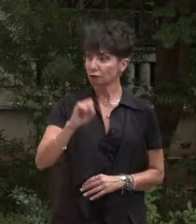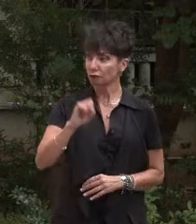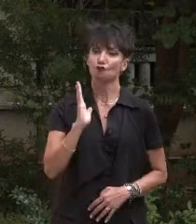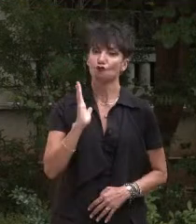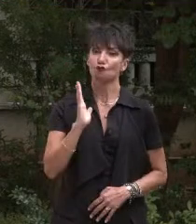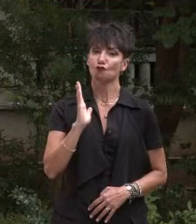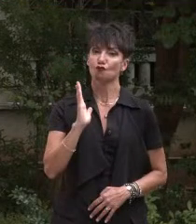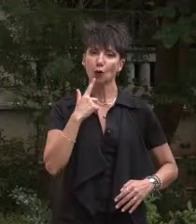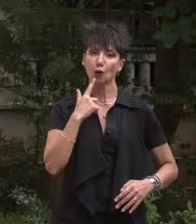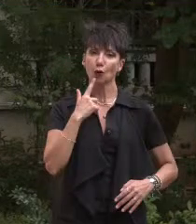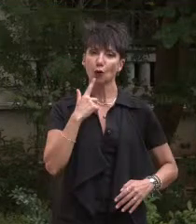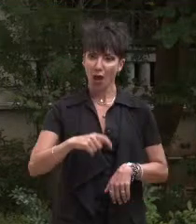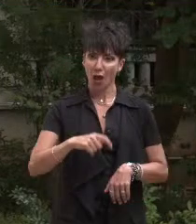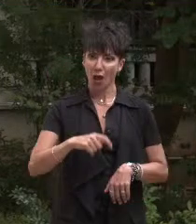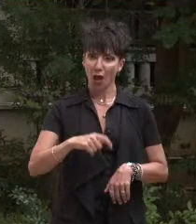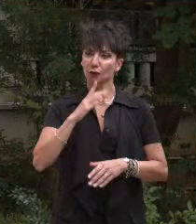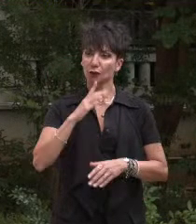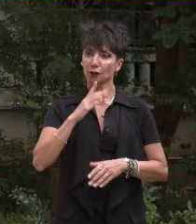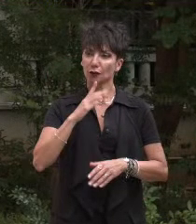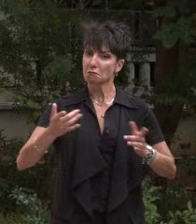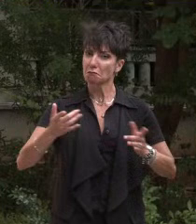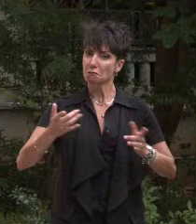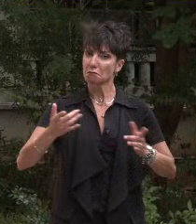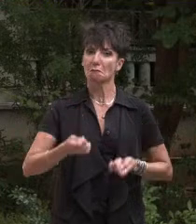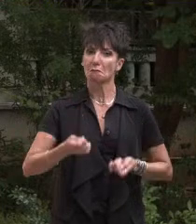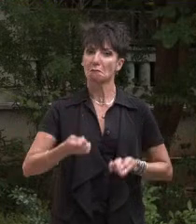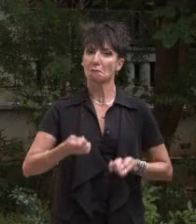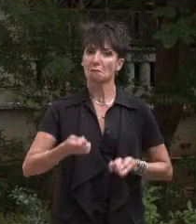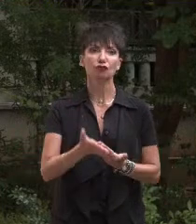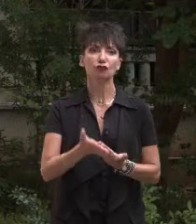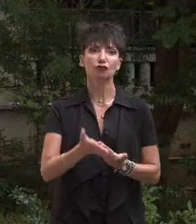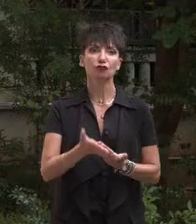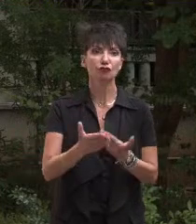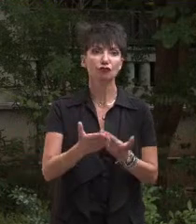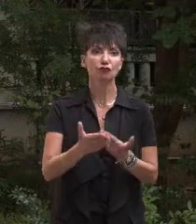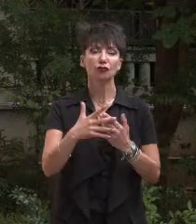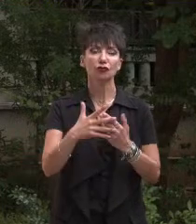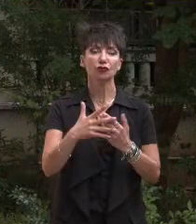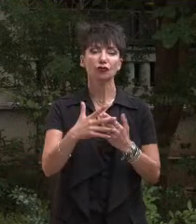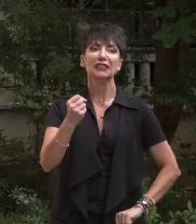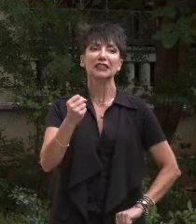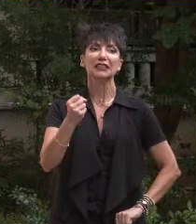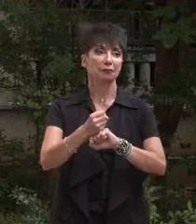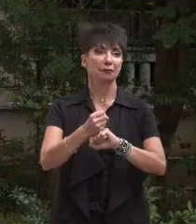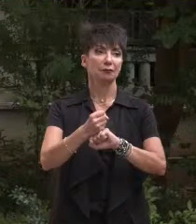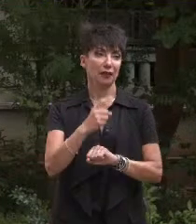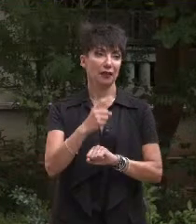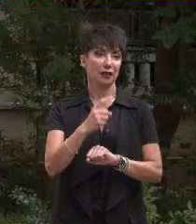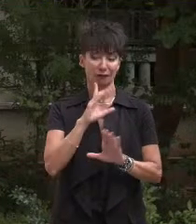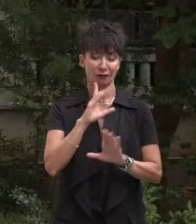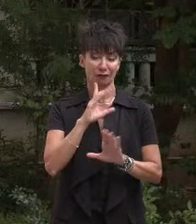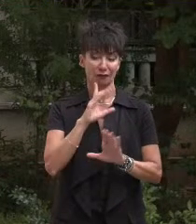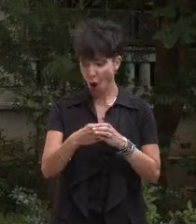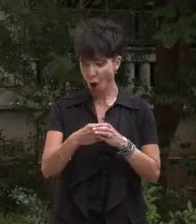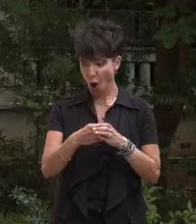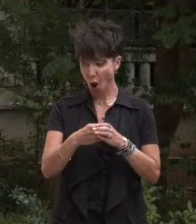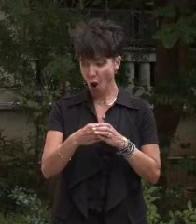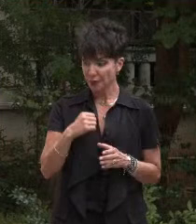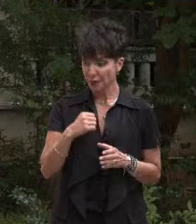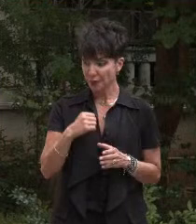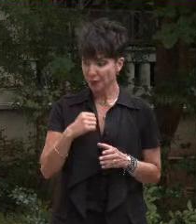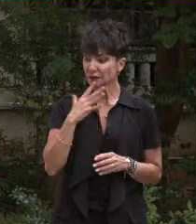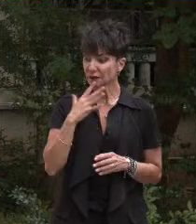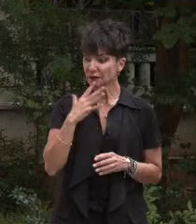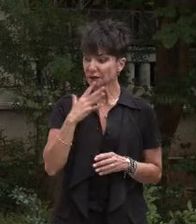είμαστε διατεθειμένοι να το πράξουμε. Κάθε βοήθεια, κάθε συμπαράσταση σε αυτές τις ευάλωτες ομάδες. Γι'